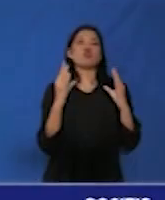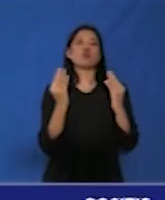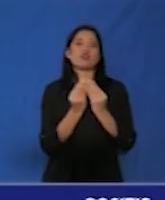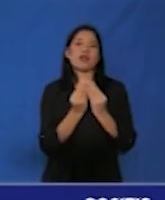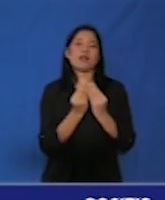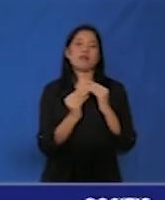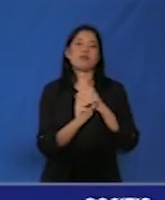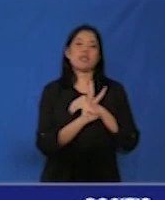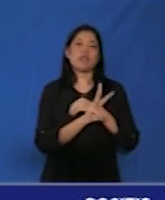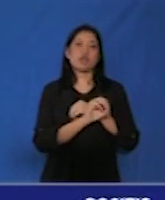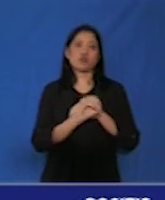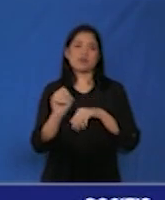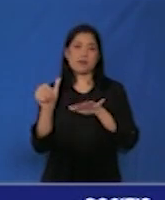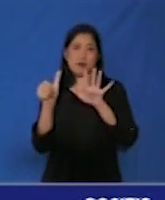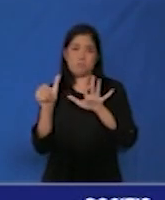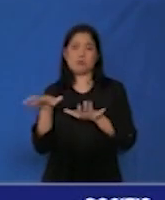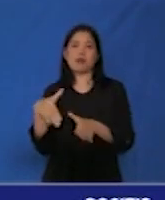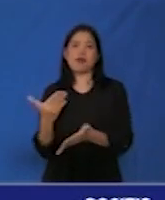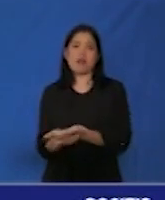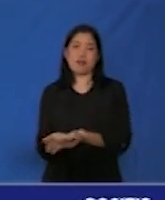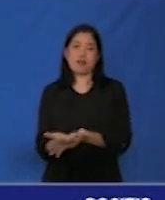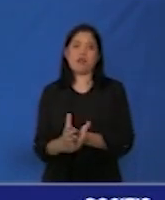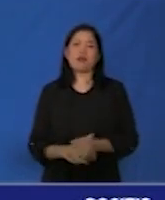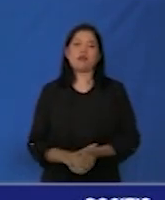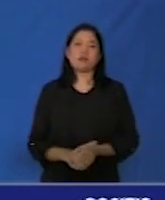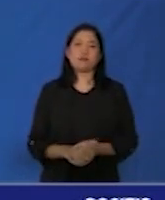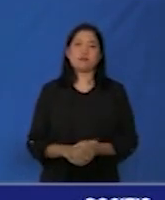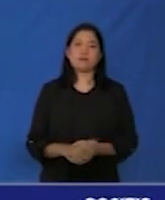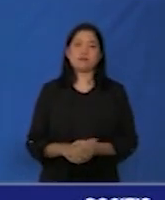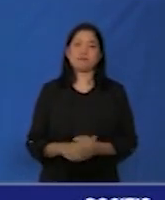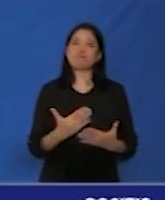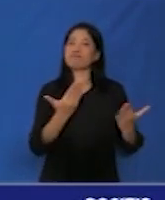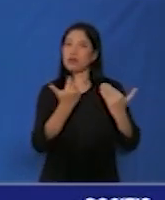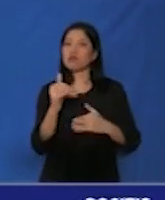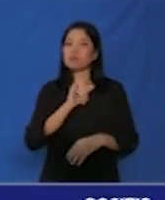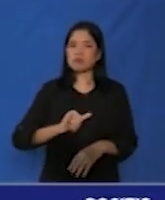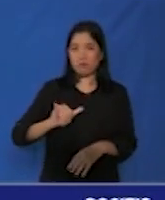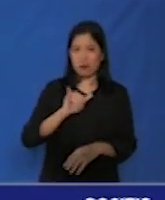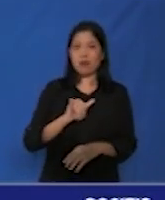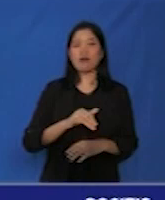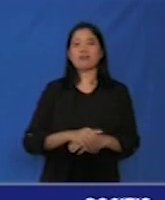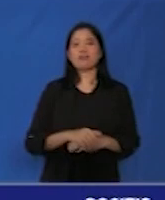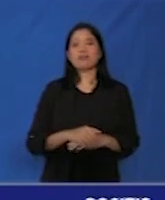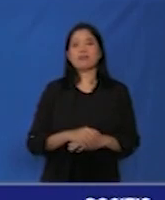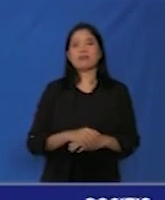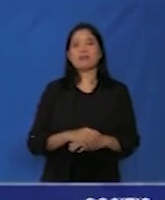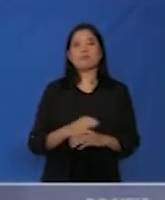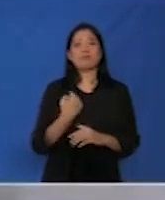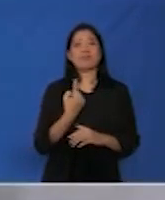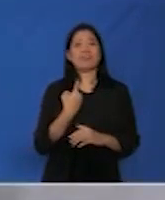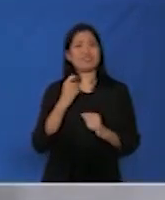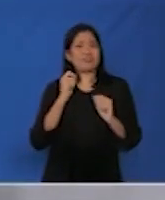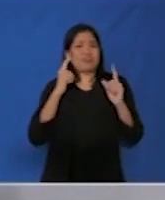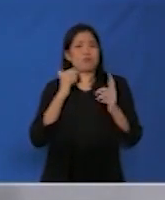306 kasus Mari bersama-sama kita harus